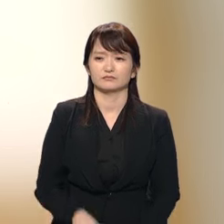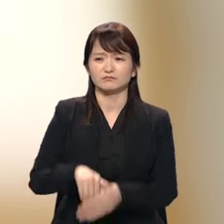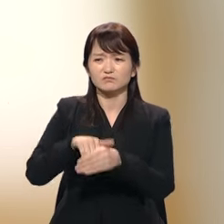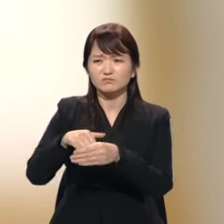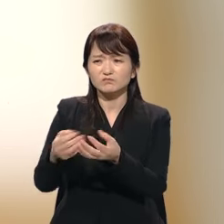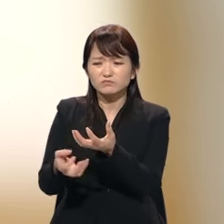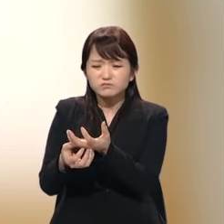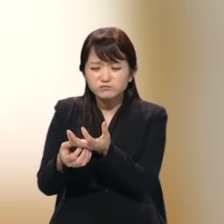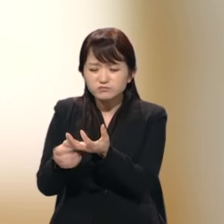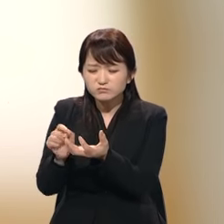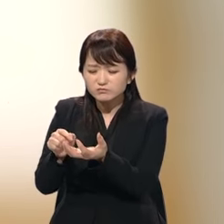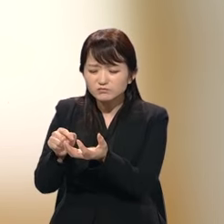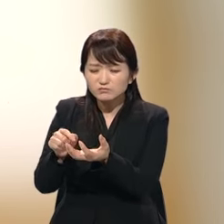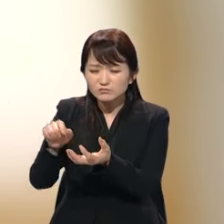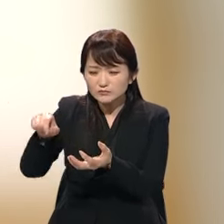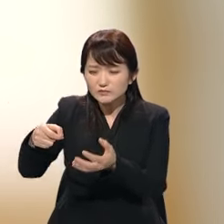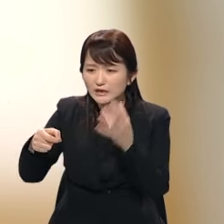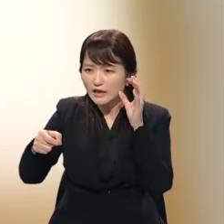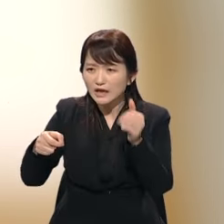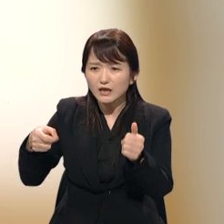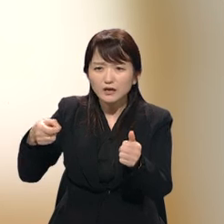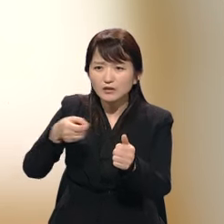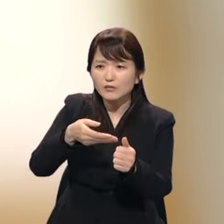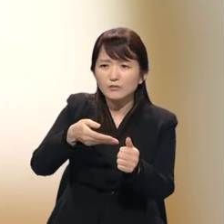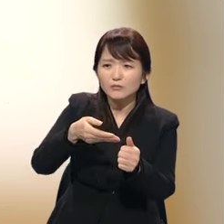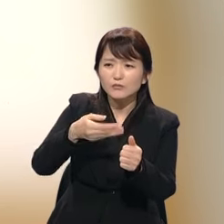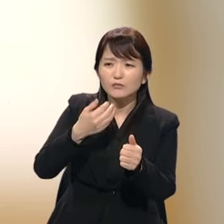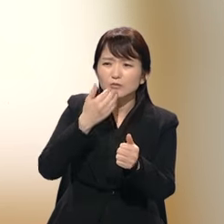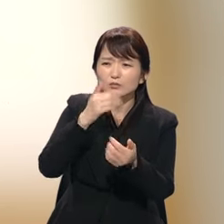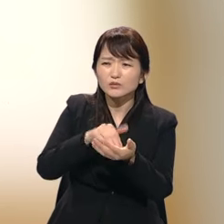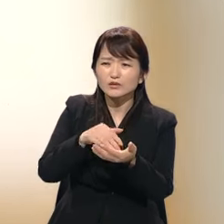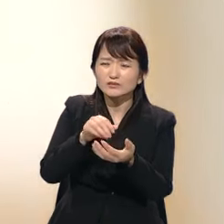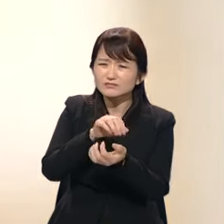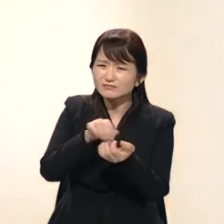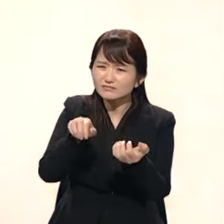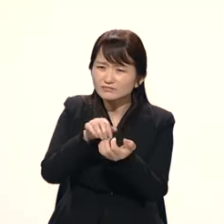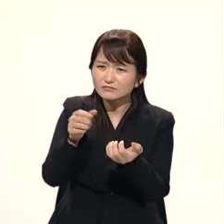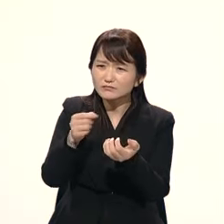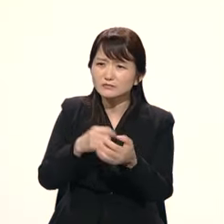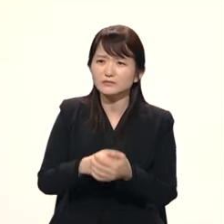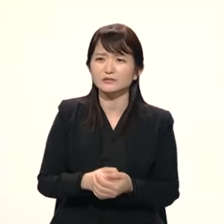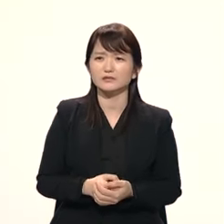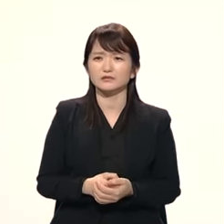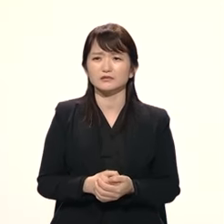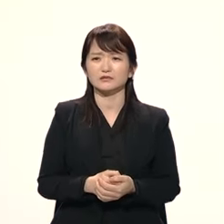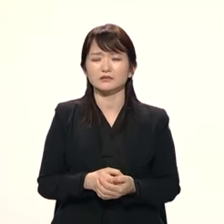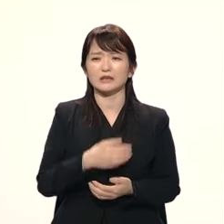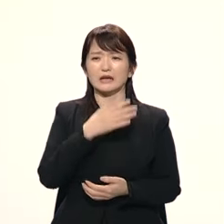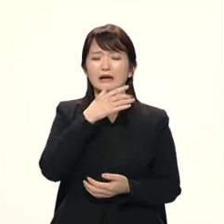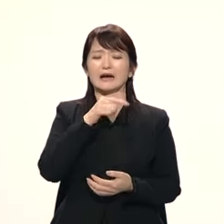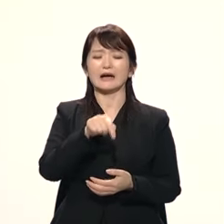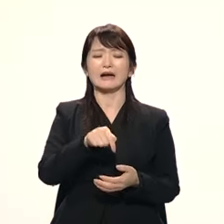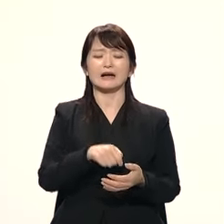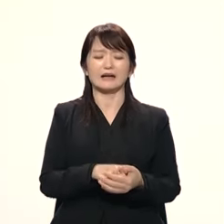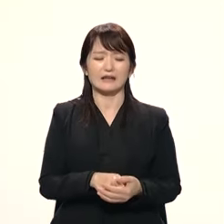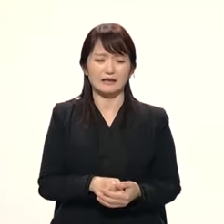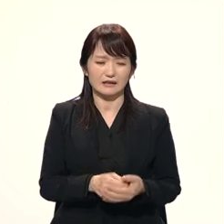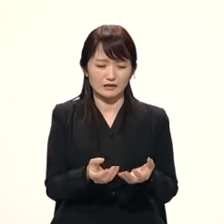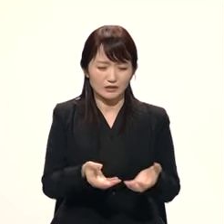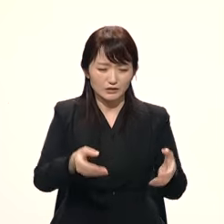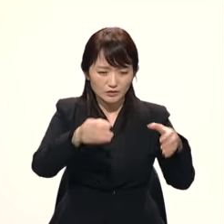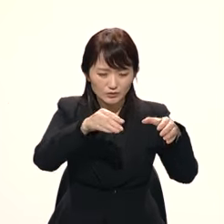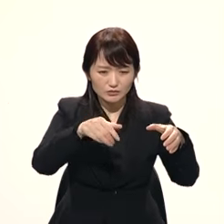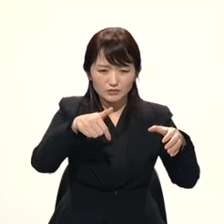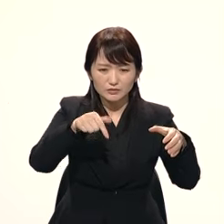된장찌개 이제 아기를 줬는데 근데 아기가 뭐 돌 같은 게 씹히나 그래가지고 아, 네. 개 껍데기인가 보네요. 개요? 네.